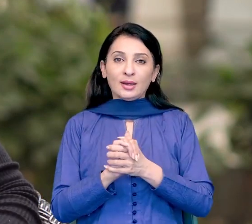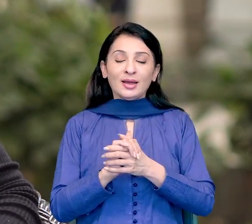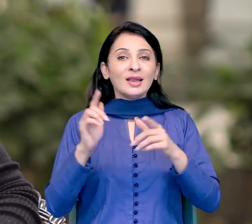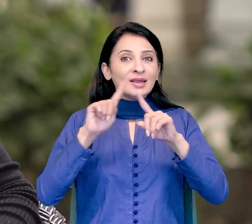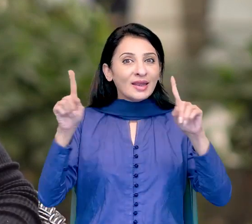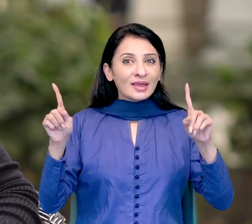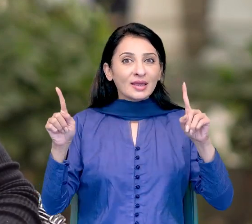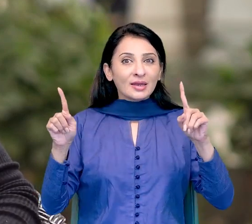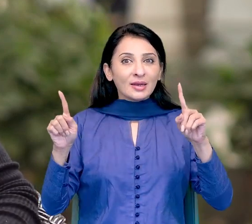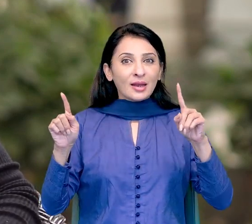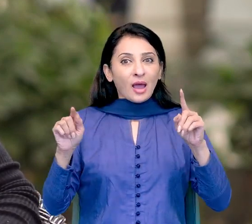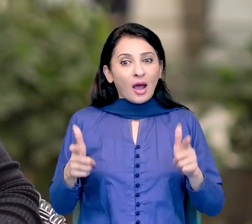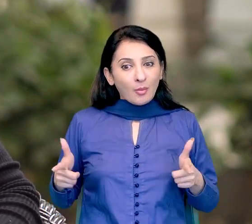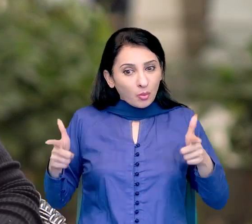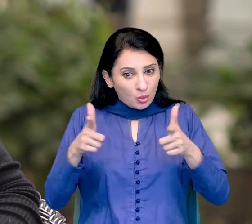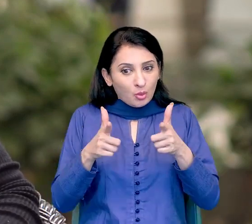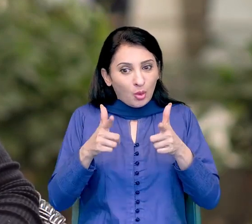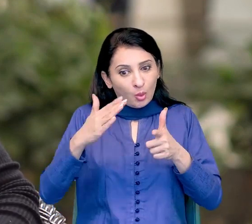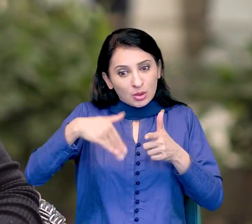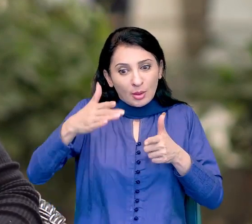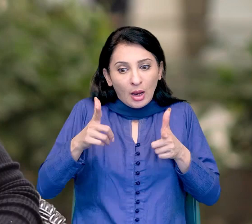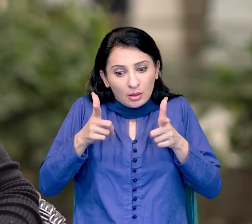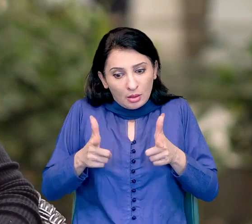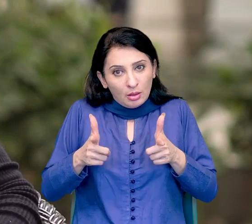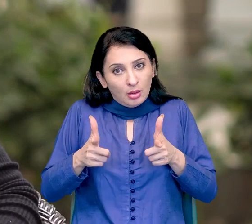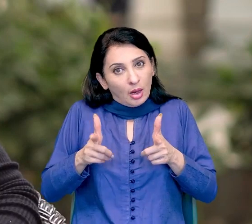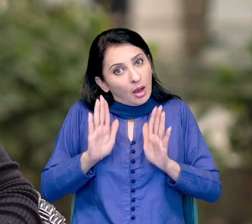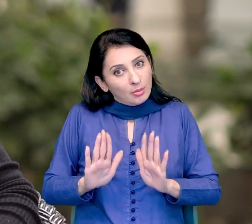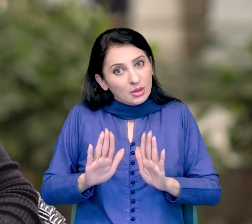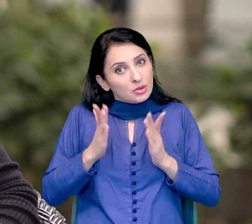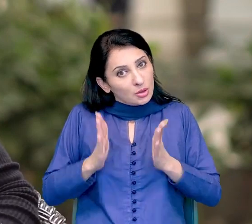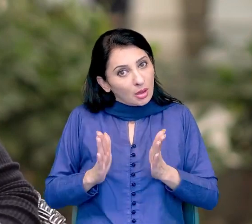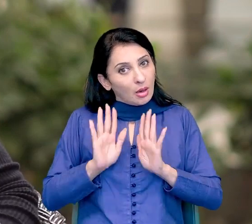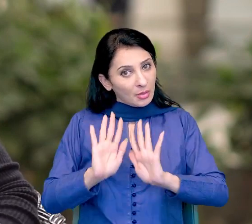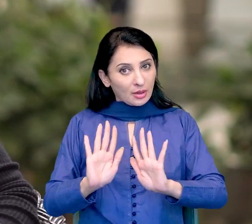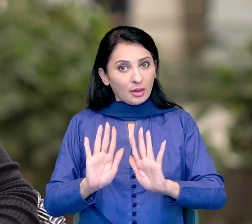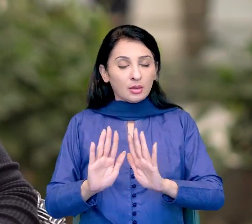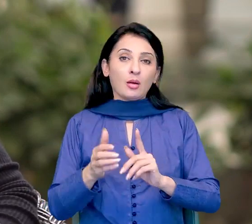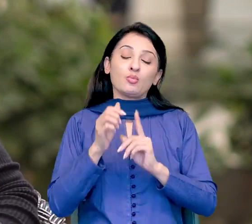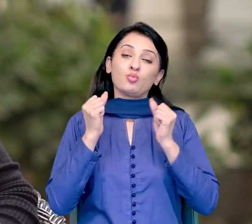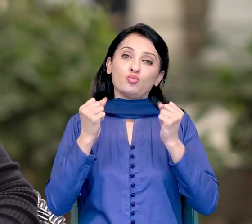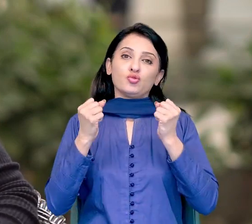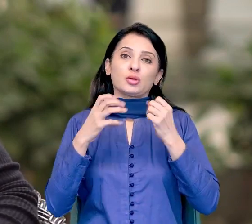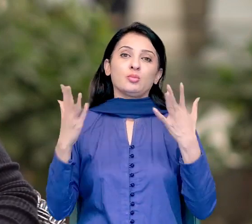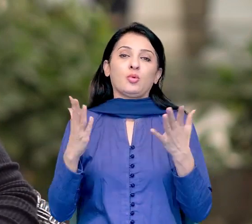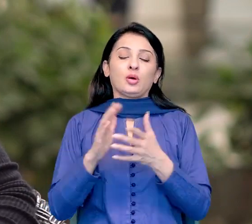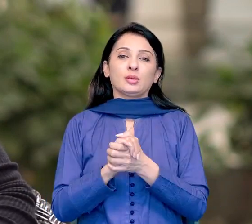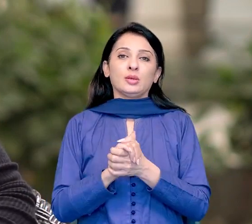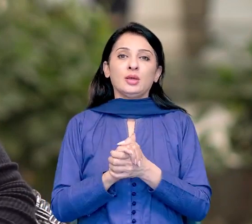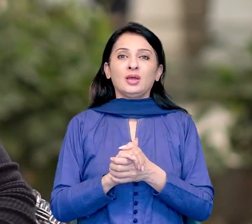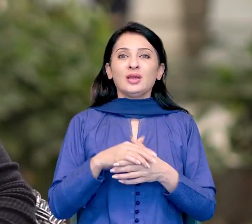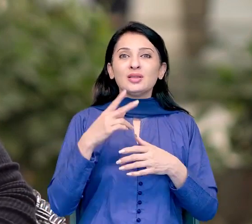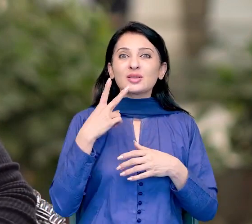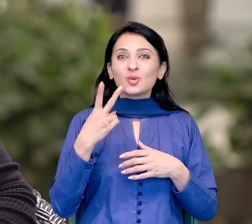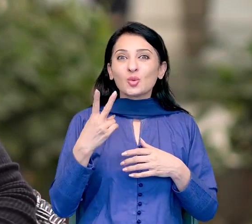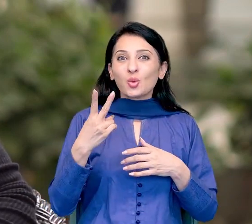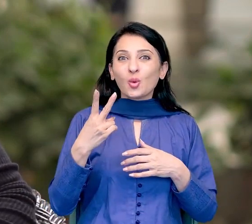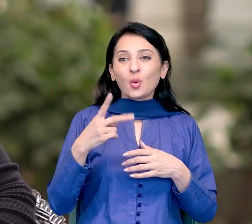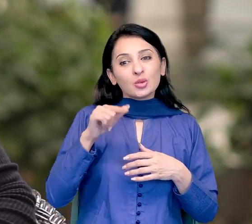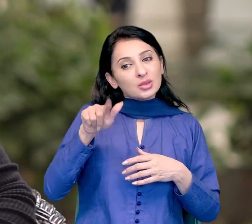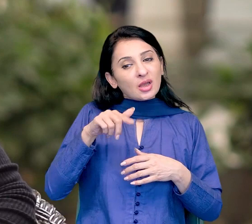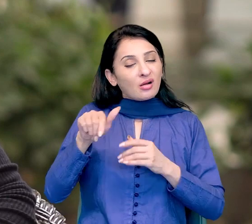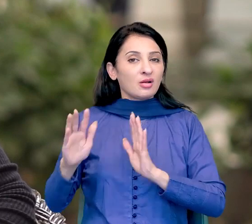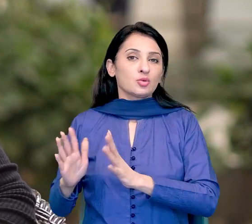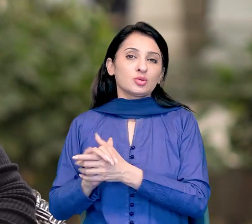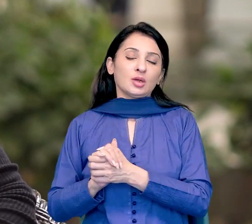کے لیے وہ مینٹین کرنا بہت مشکل ہوگا اینڈ یو ول پٹ دیٹ ویٹ بیک آن. اس کے دو ڈس ایڈوانٹیجز